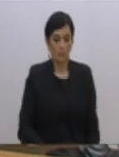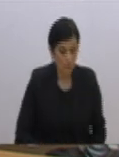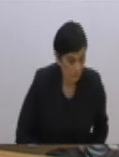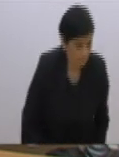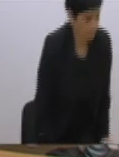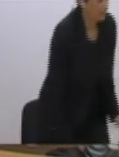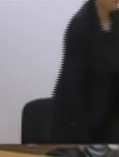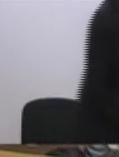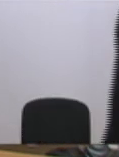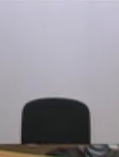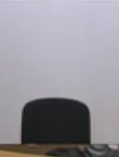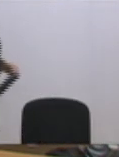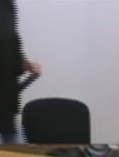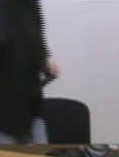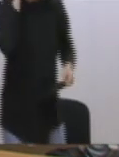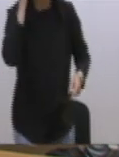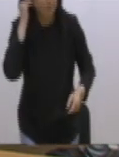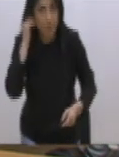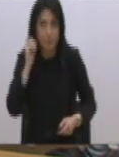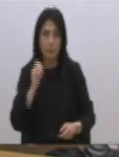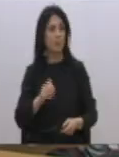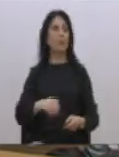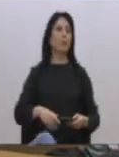ო, ირაკლი კობახიძეს ჩავთ.